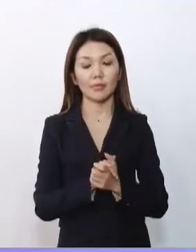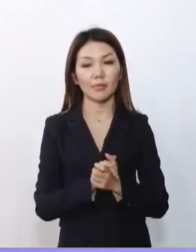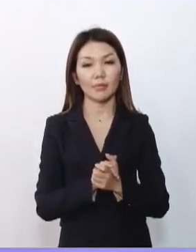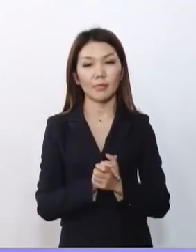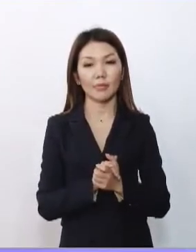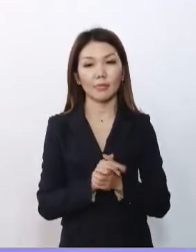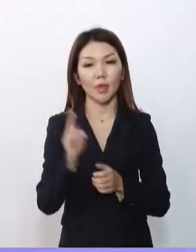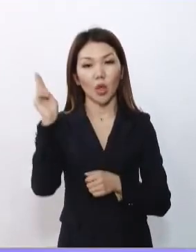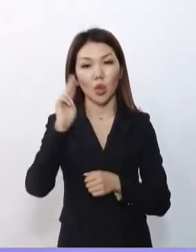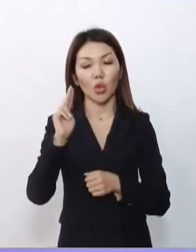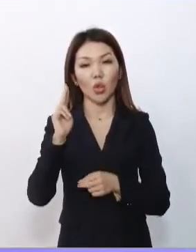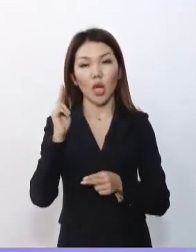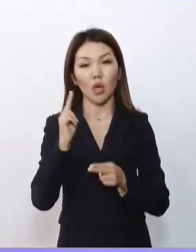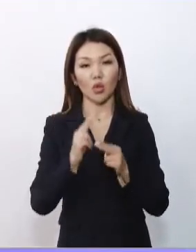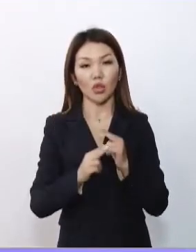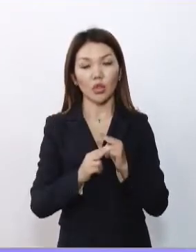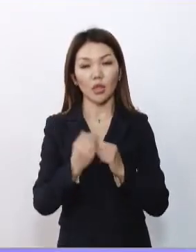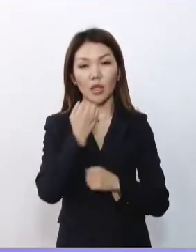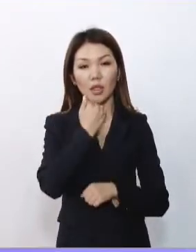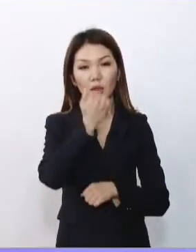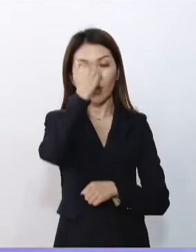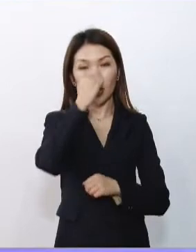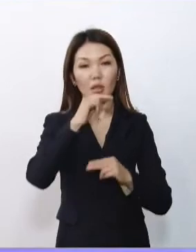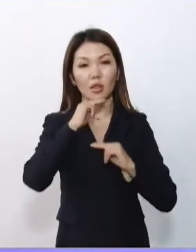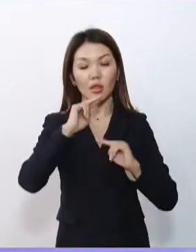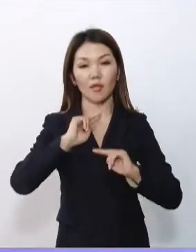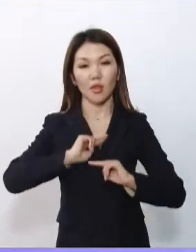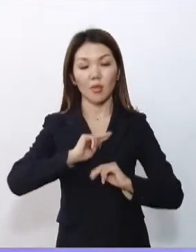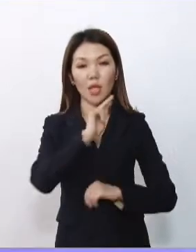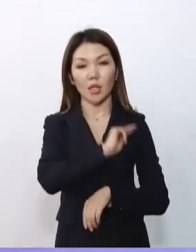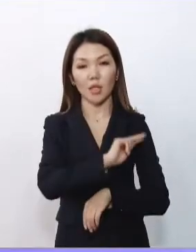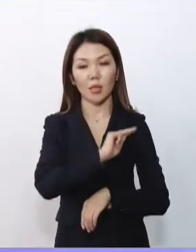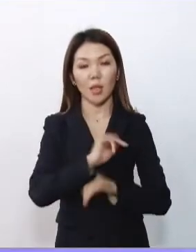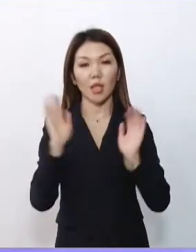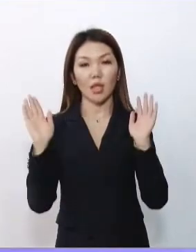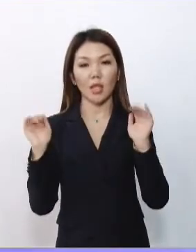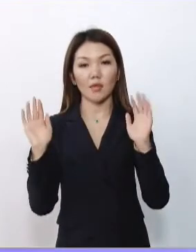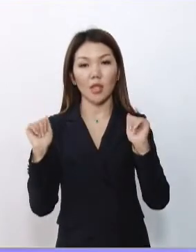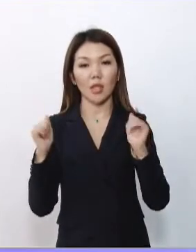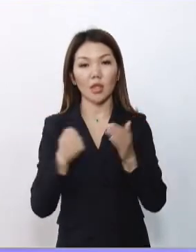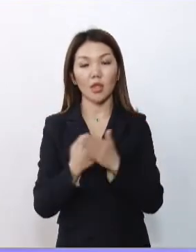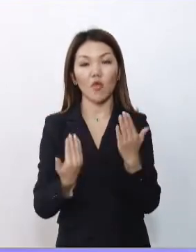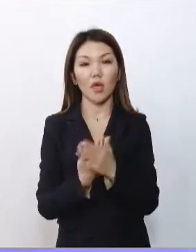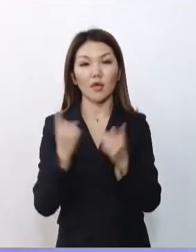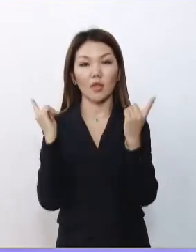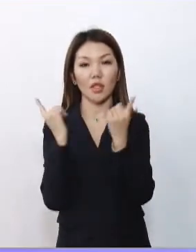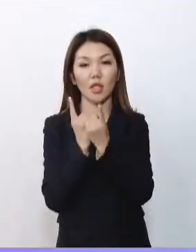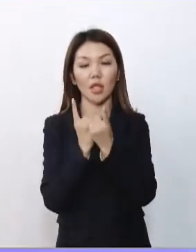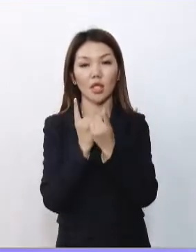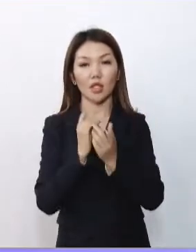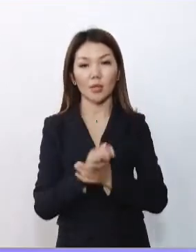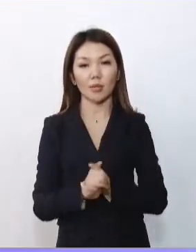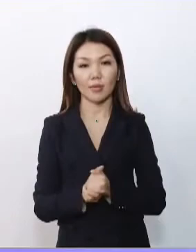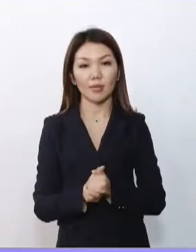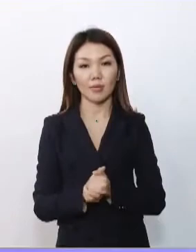урок окончен спасибо за работу до свидания до новых встреч